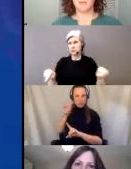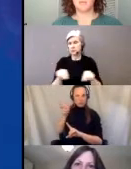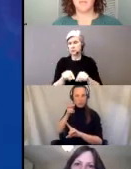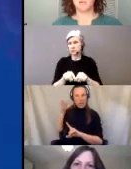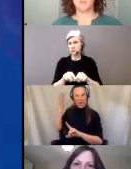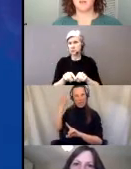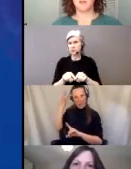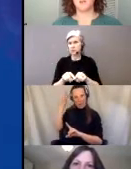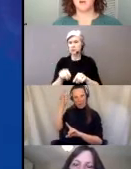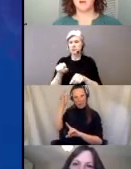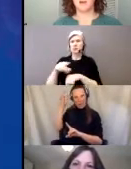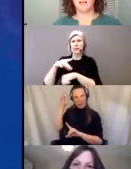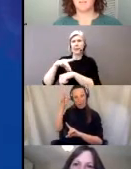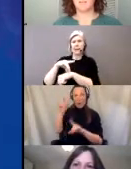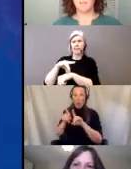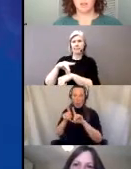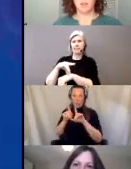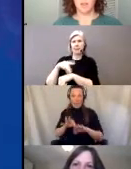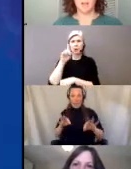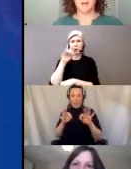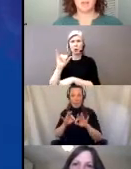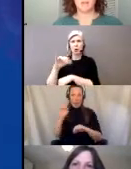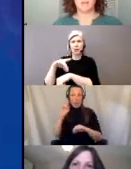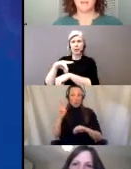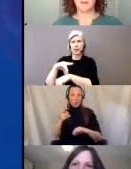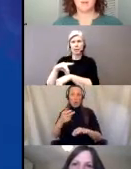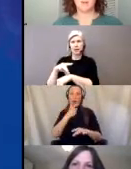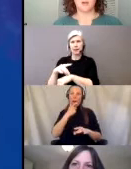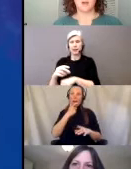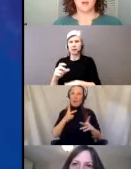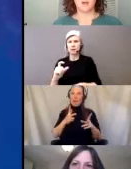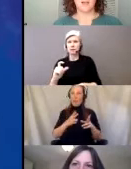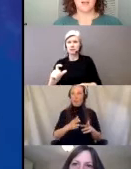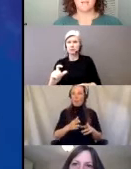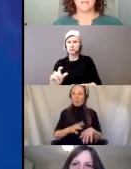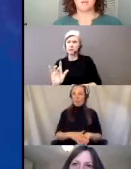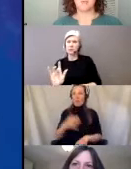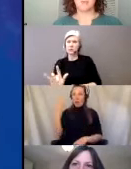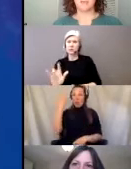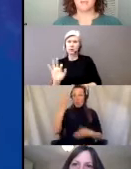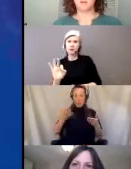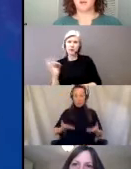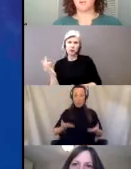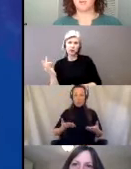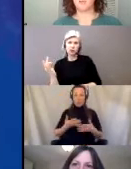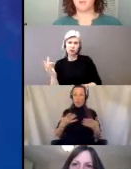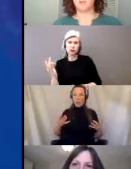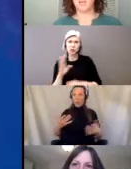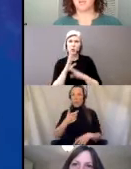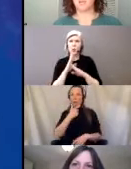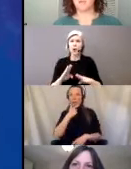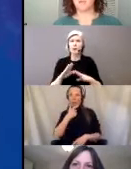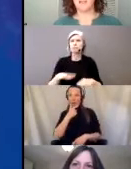Et vous devriez couper le son en anglais. La présentation sera en anglais, mais nous vous invitons à poser